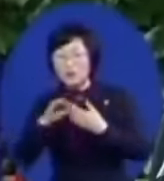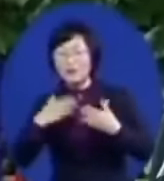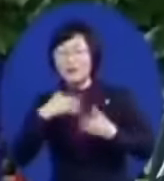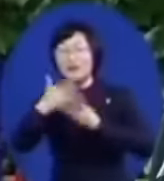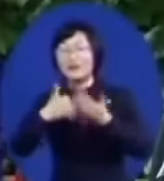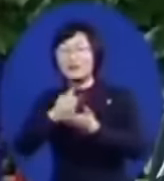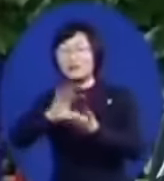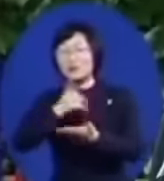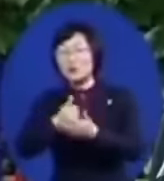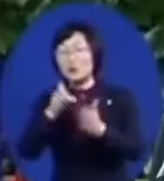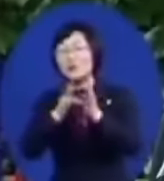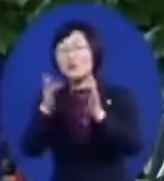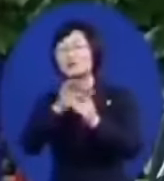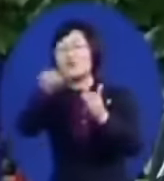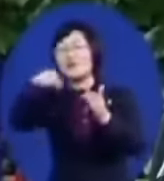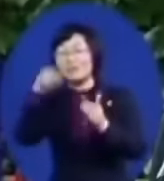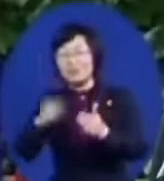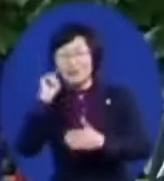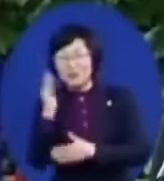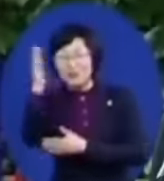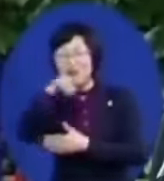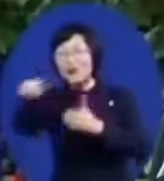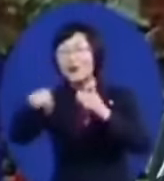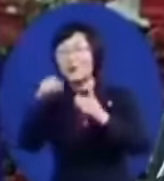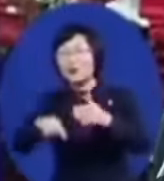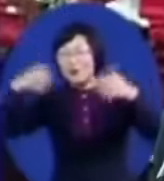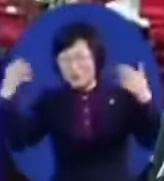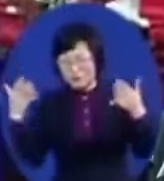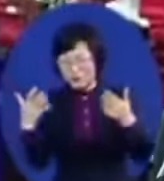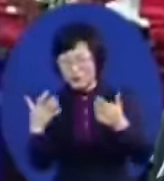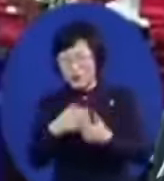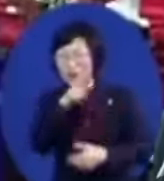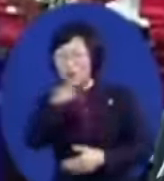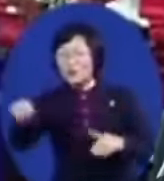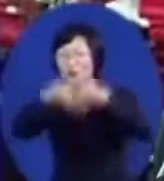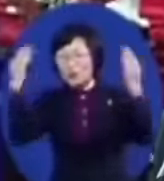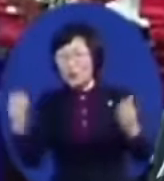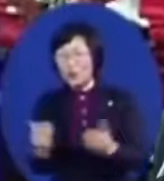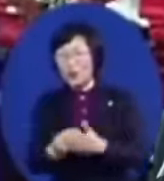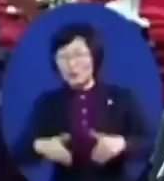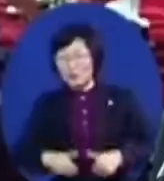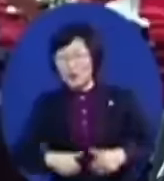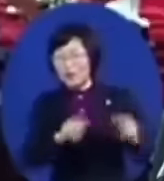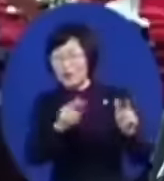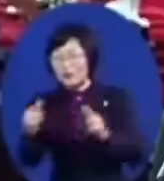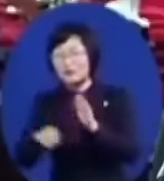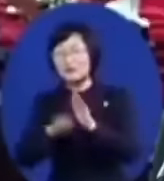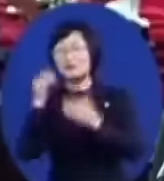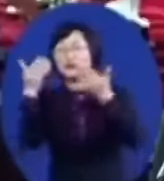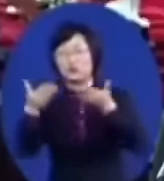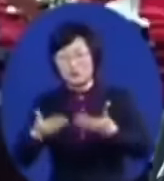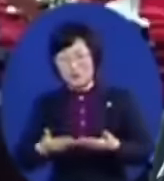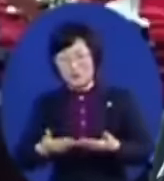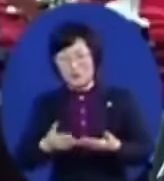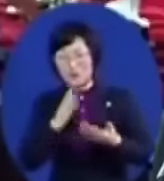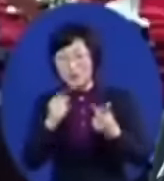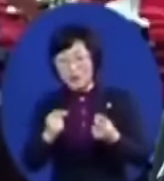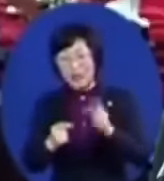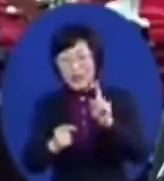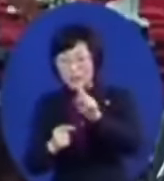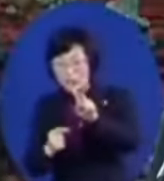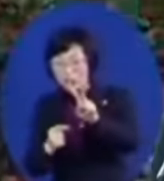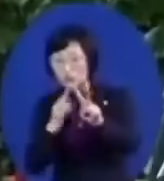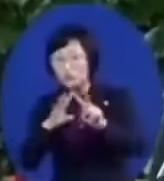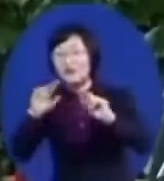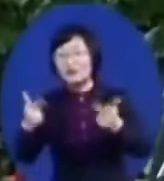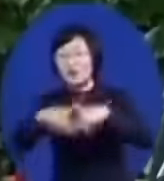안에서 영광 가운데 그 풍성한 대로 너희 모든 쓸 것을 채우시리라. 한두 가지가 아니라 우리